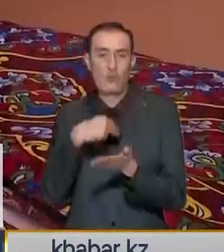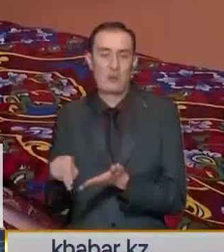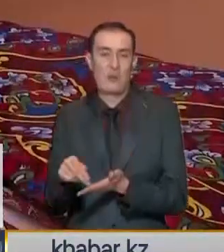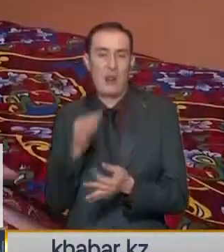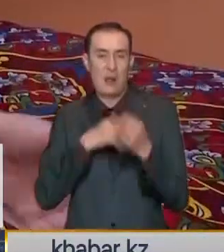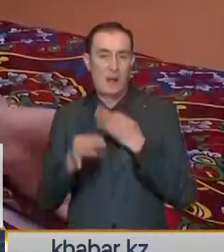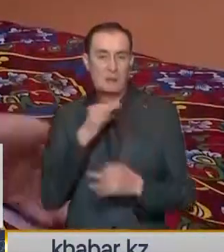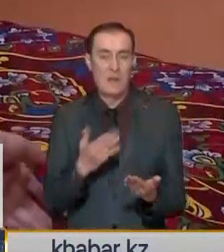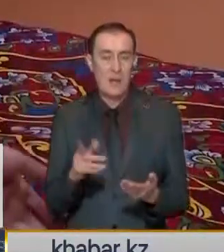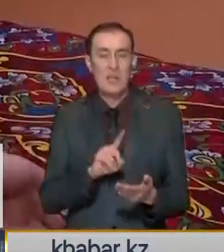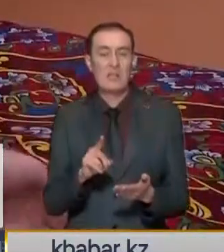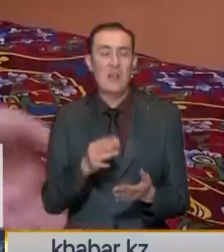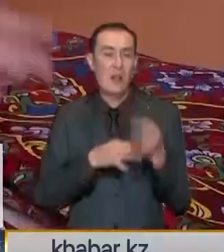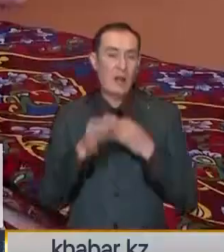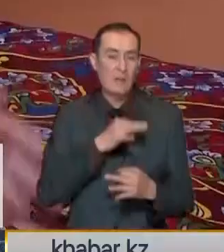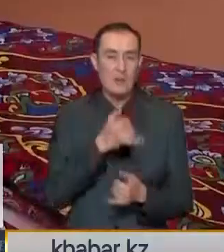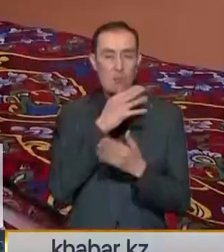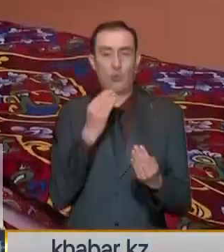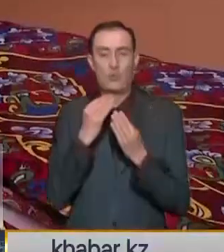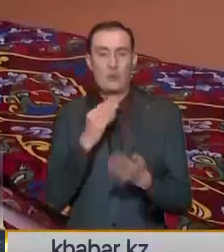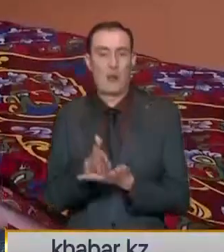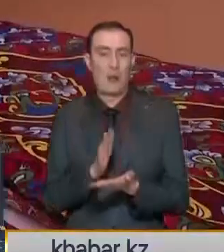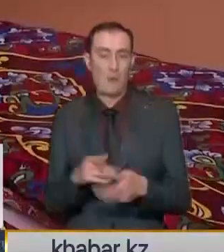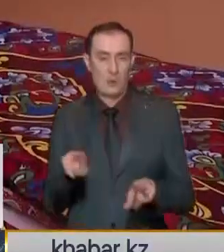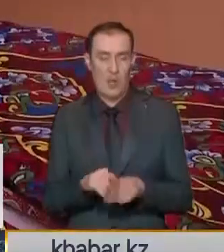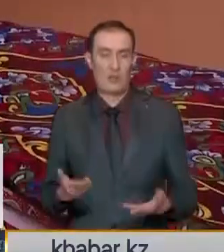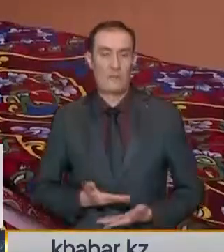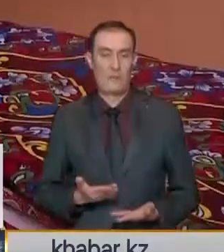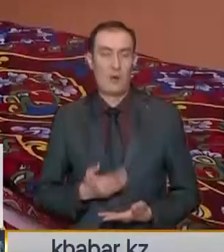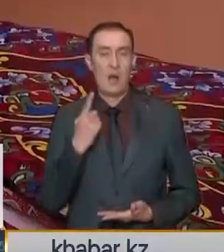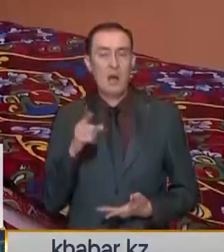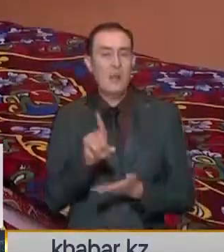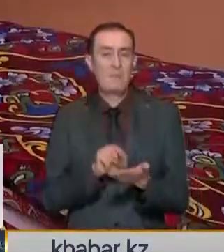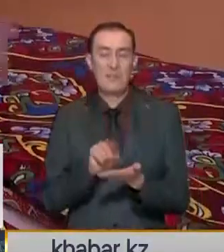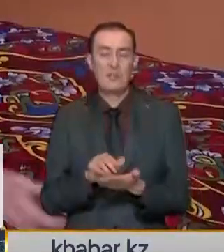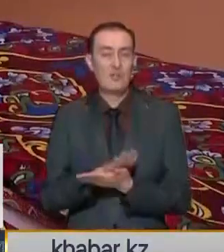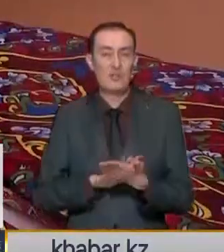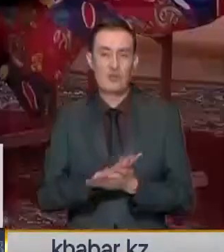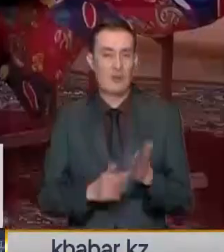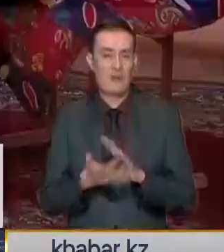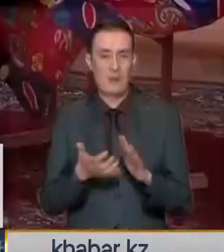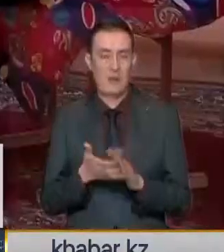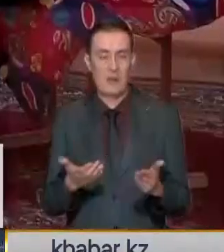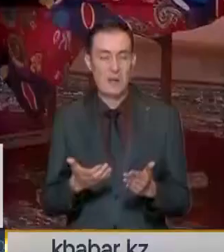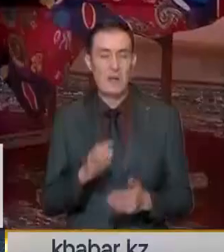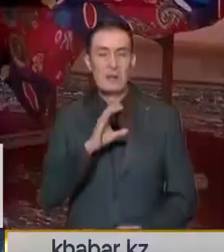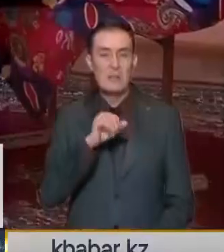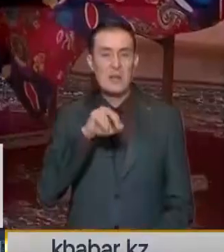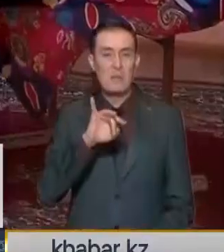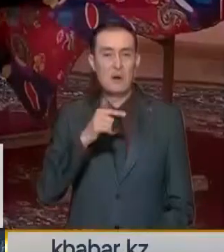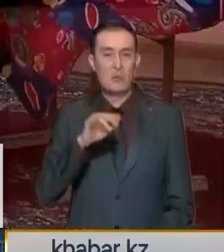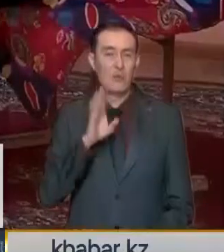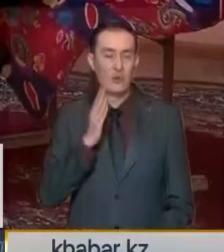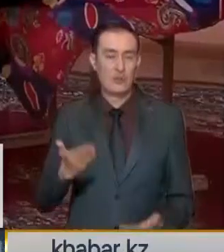себе лекарства. Если принимаю лекарства, не ем хлеб. Вот так и живу. Одной пенсии ни на что не хватает. Сапаргуль живет в